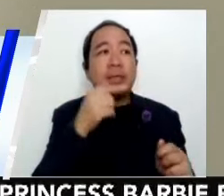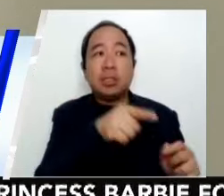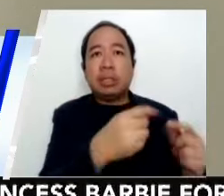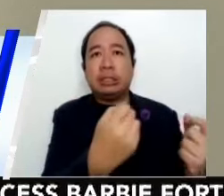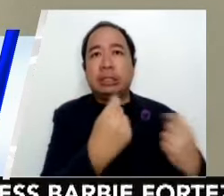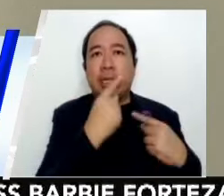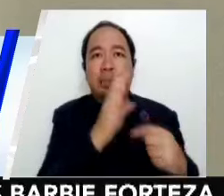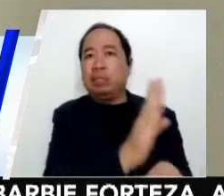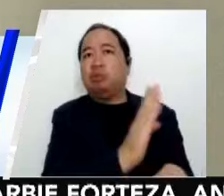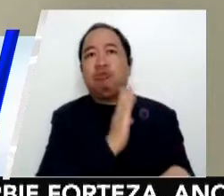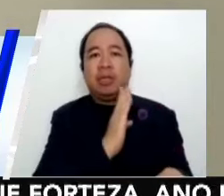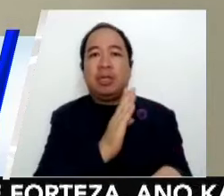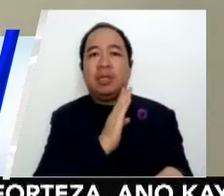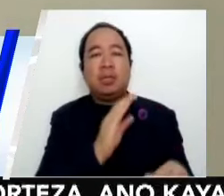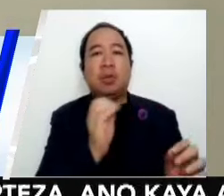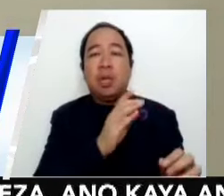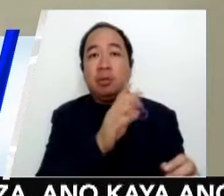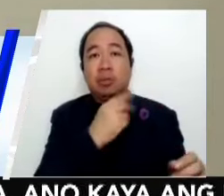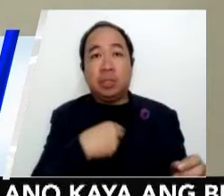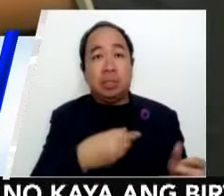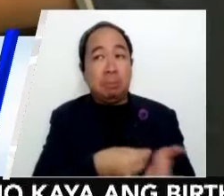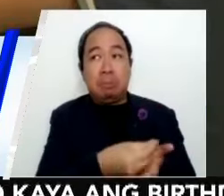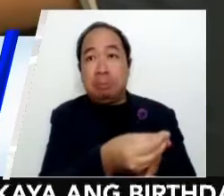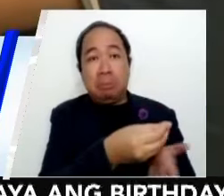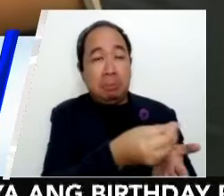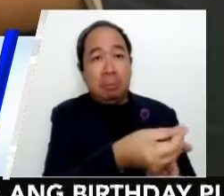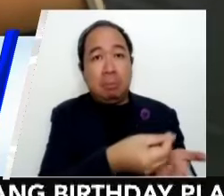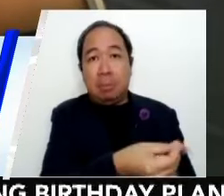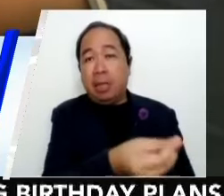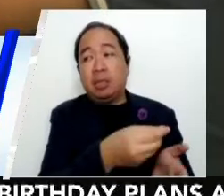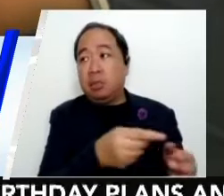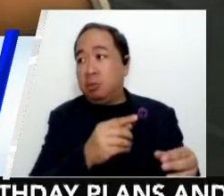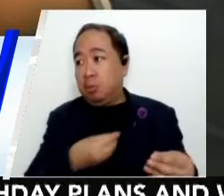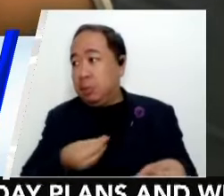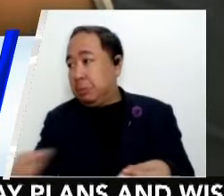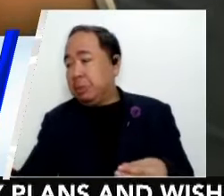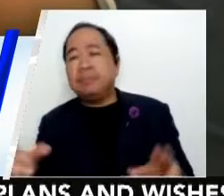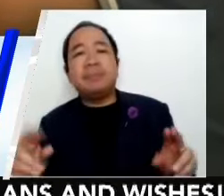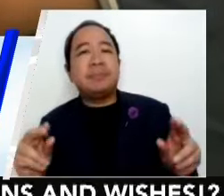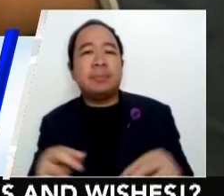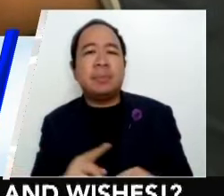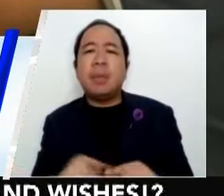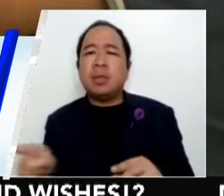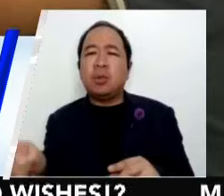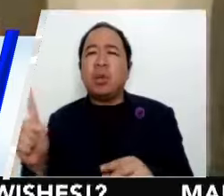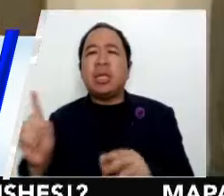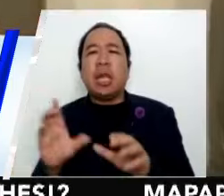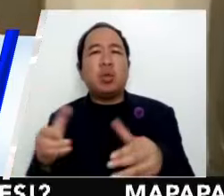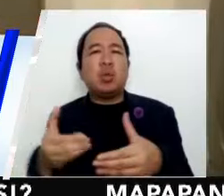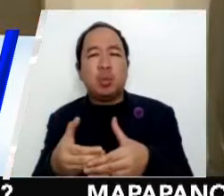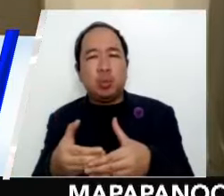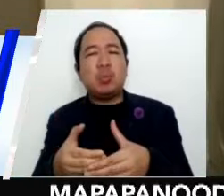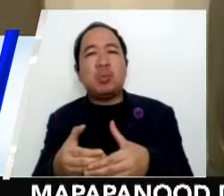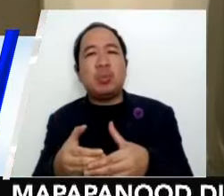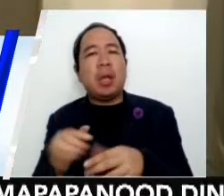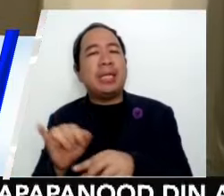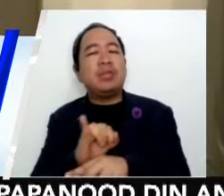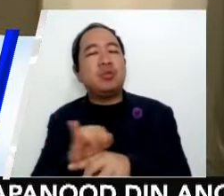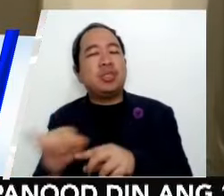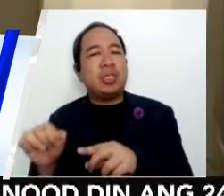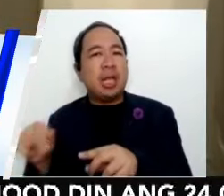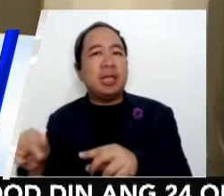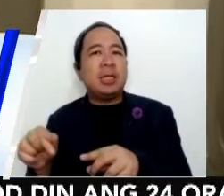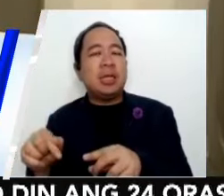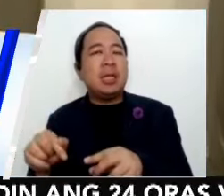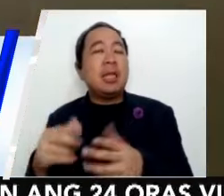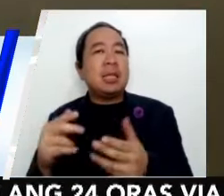kami nagpo-procure kasi sila naman yung nagtitinda. Pero duda ang samahang industriya ng agrikultura o SINAG sa formulang ito